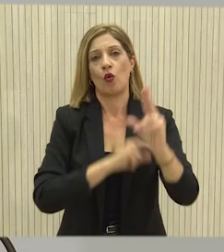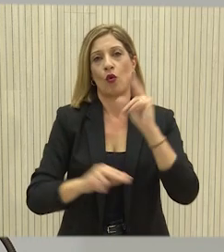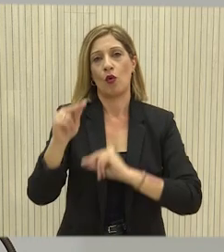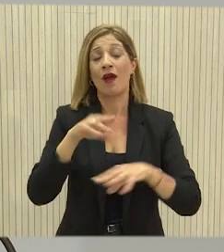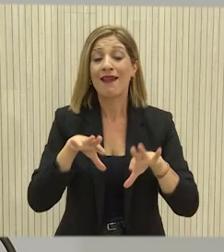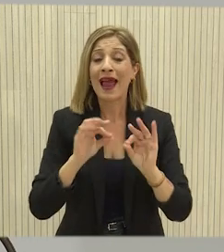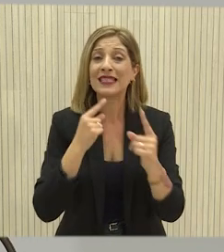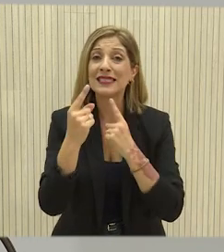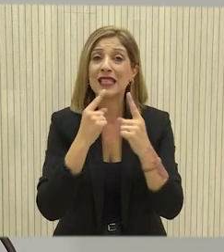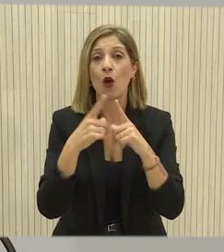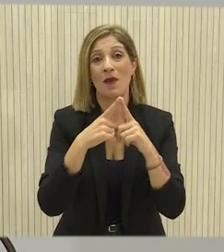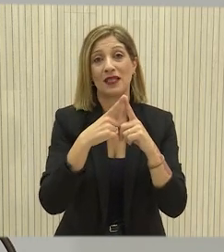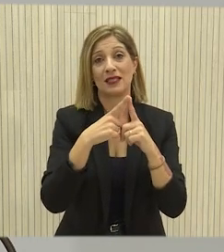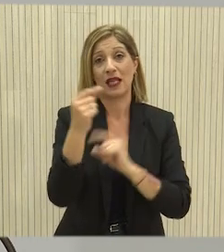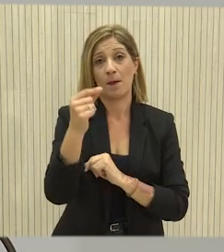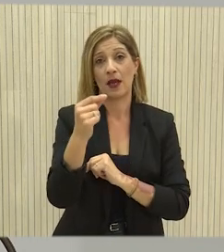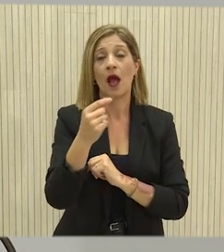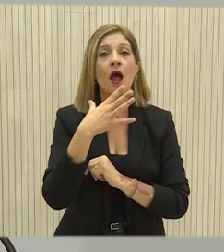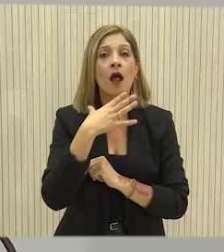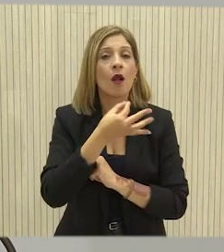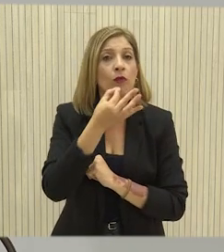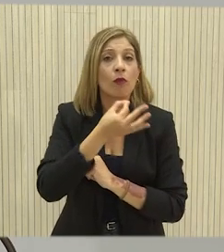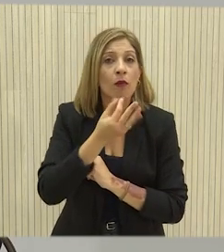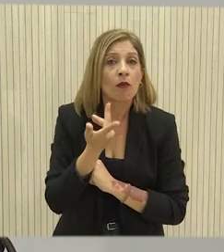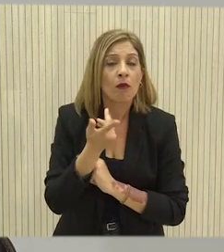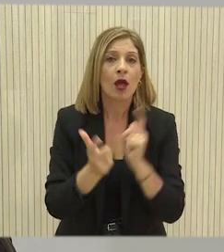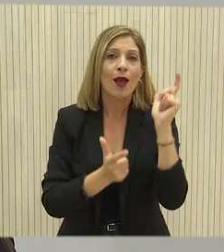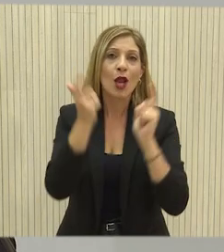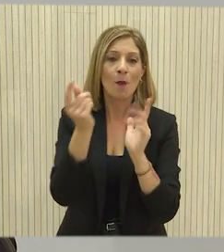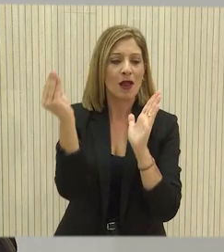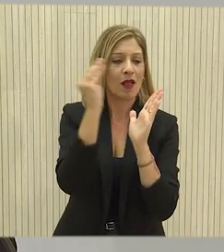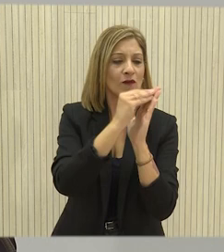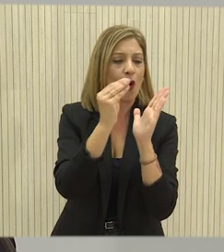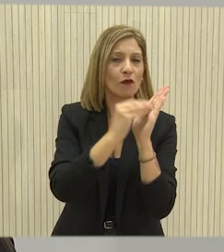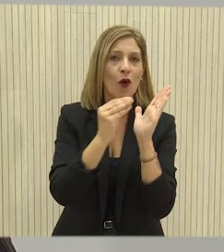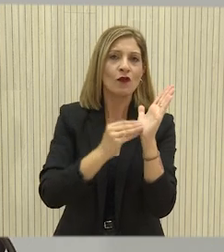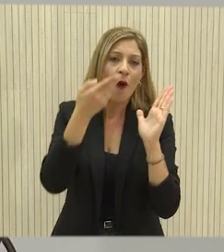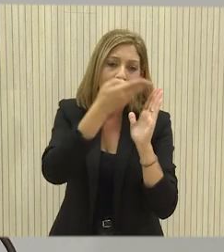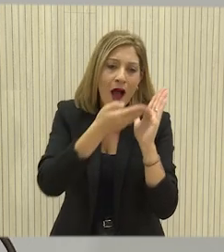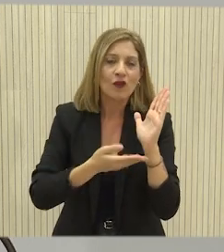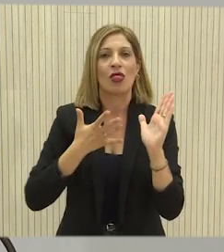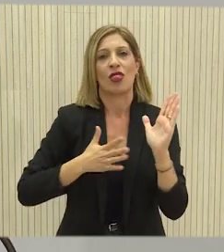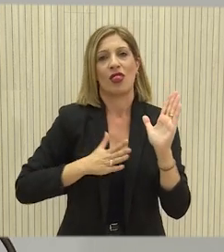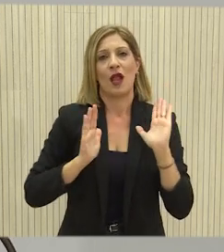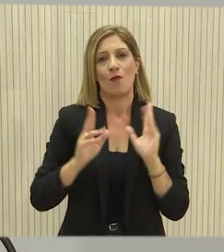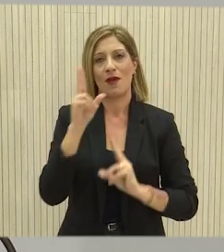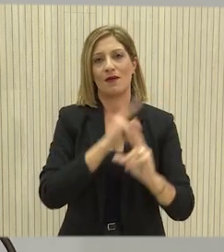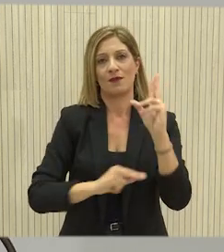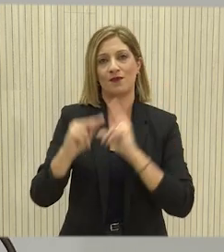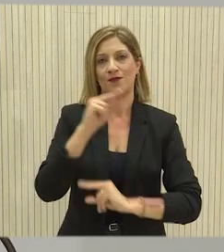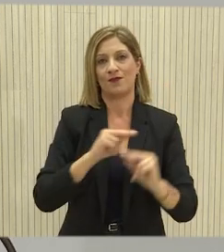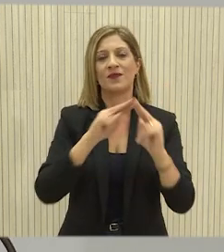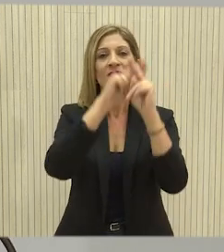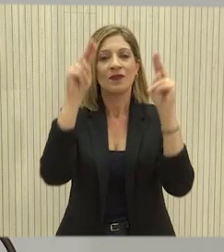σύμφωνα πάντοτε με αυτό που τα ίδια τα Ηνωμένα Έθνη είναι δεσμευμένα, τα ψηφίσματα του Συμβουλίου Ασφαλείας των Ηνωμένων Εθνών, στη βάση μιας διζωνικής